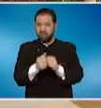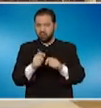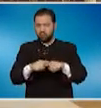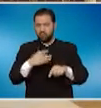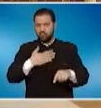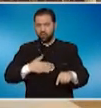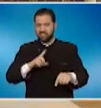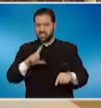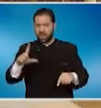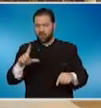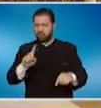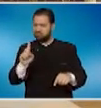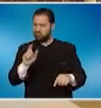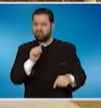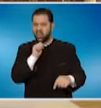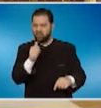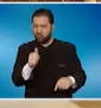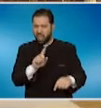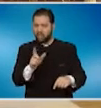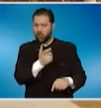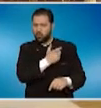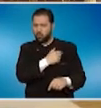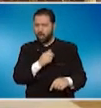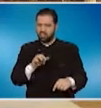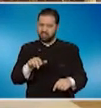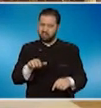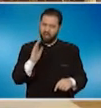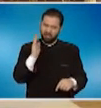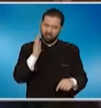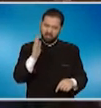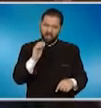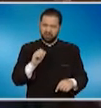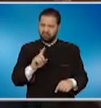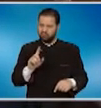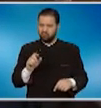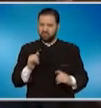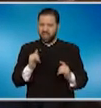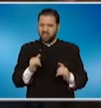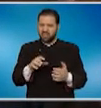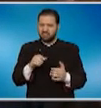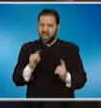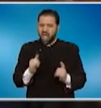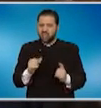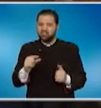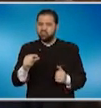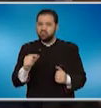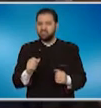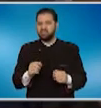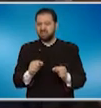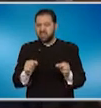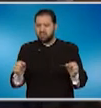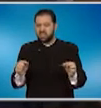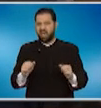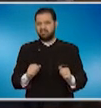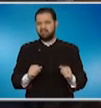voința sa sau cu aspirațiile lui nu poate ajunge mai departe decât simpla lume empirică a